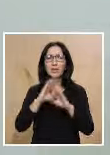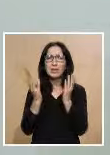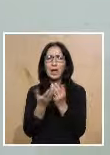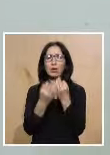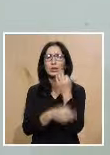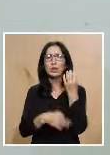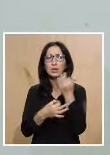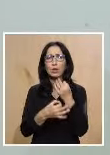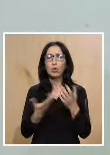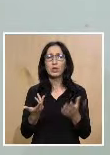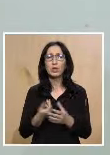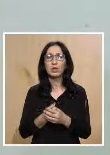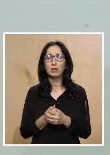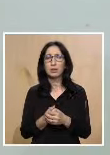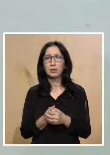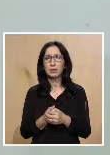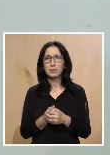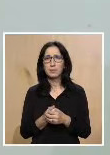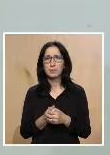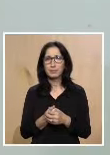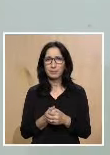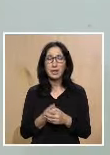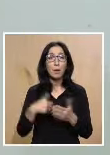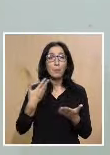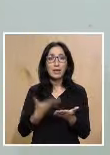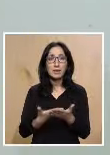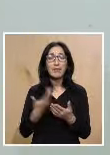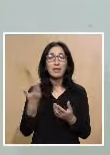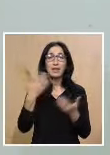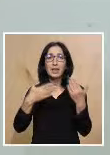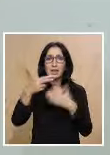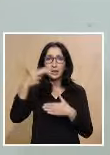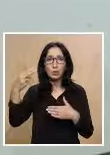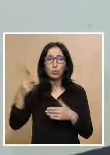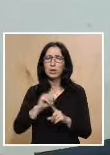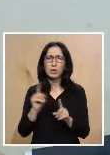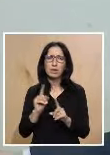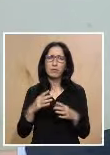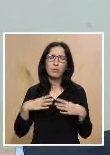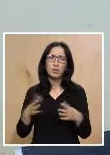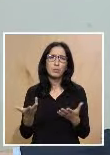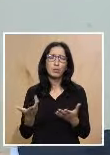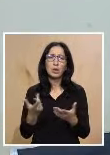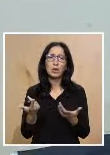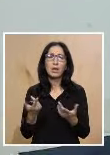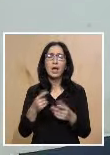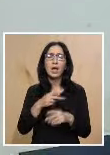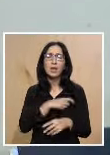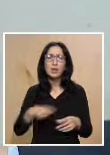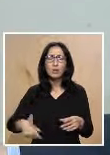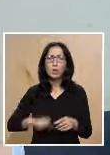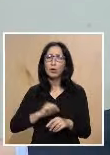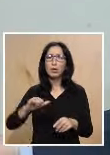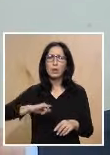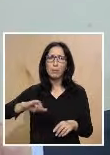история на Института по земеделие и семезнание. Представяйки института, независимо дали на форуми, които са национални